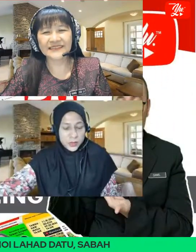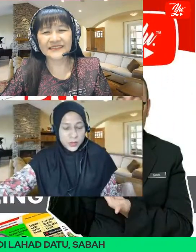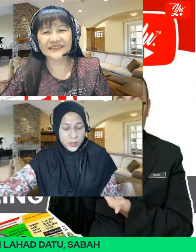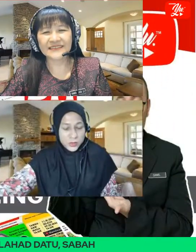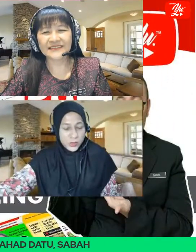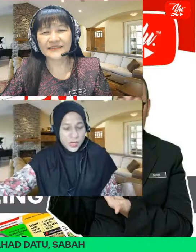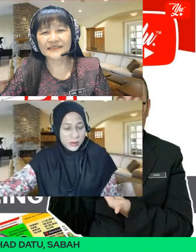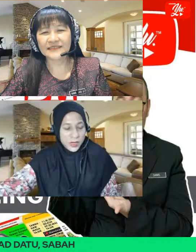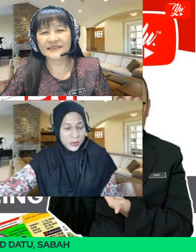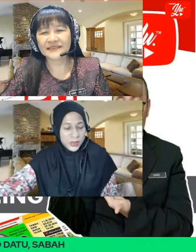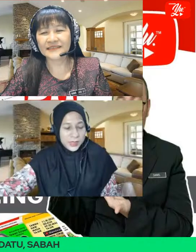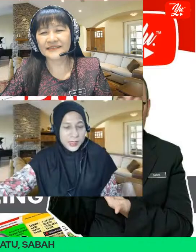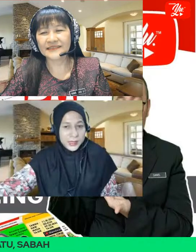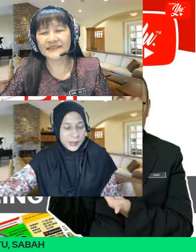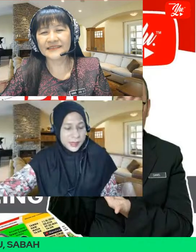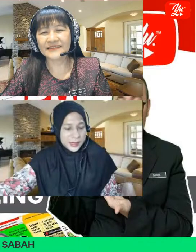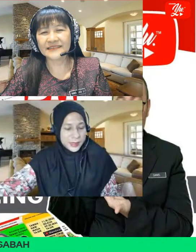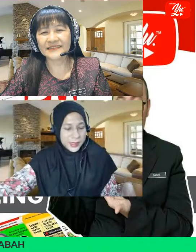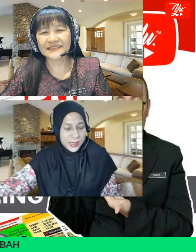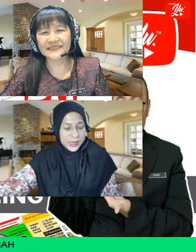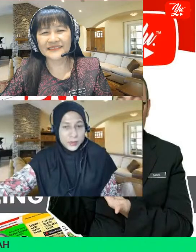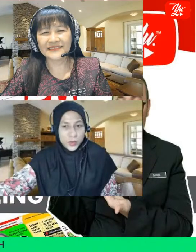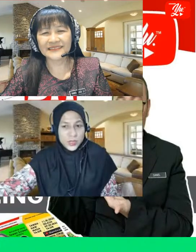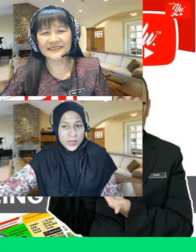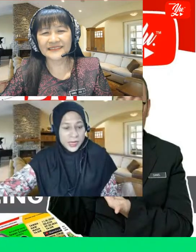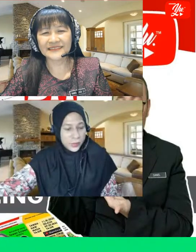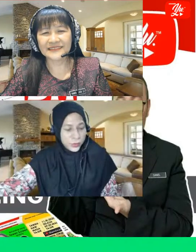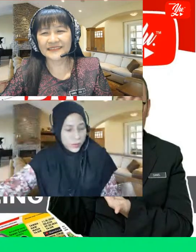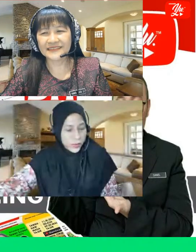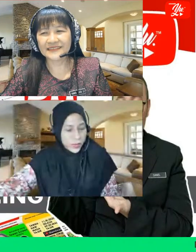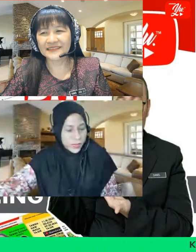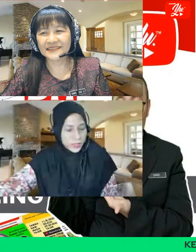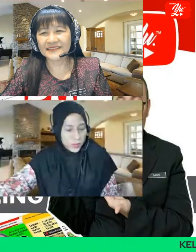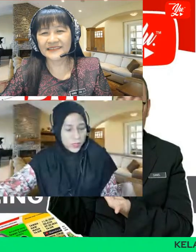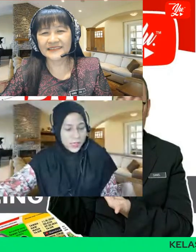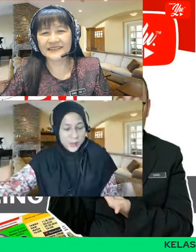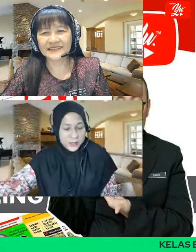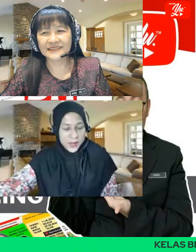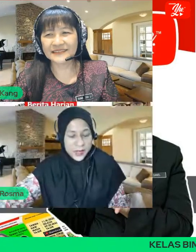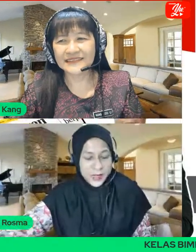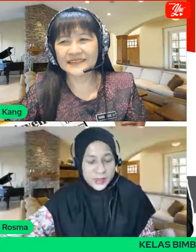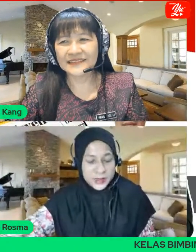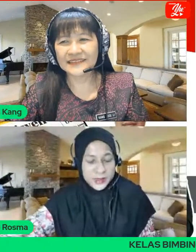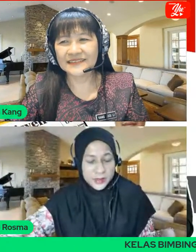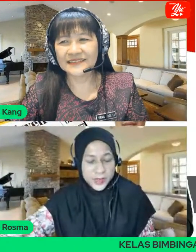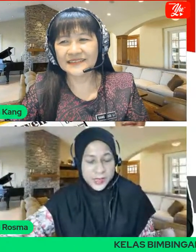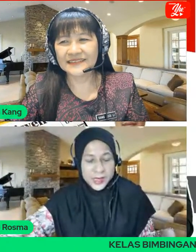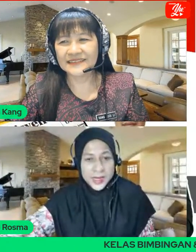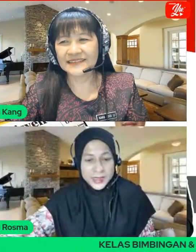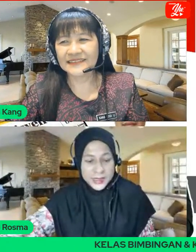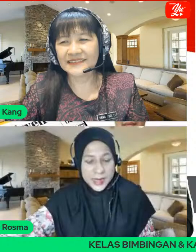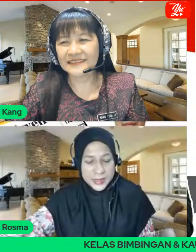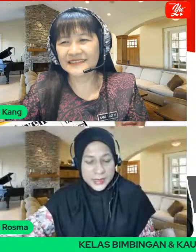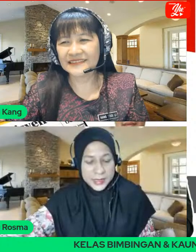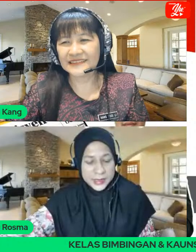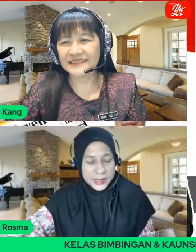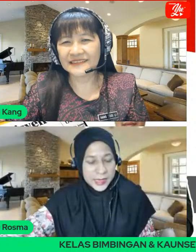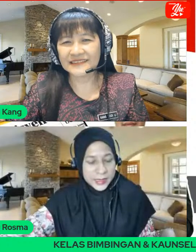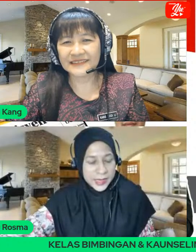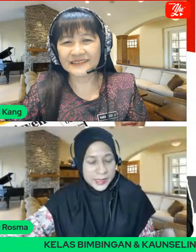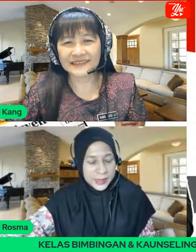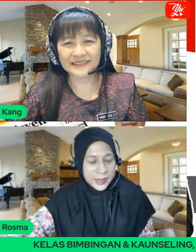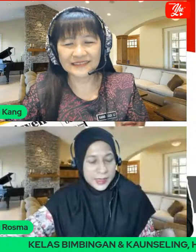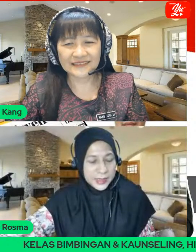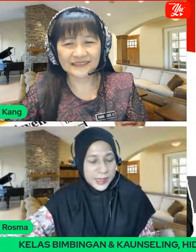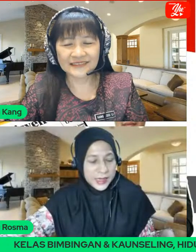semula melalui Link yang disediakan di potel Ayu Semoga kita mendapat manfaat daripada kelas-kelas yang